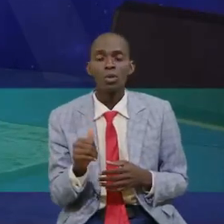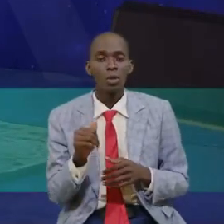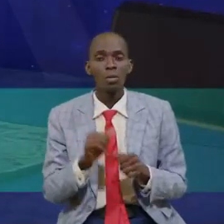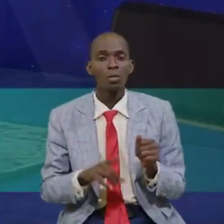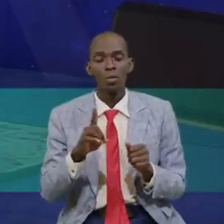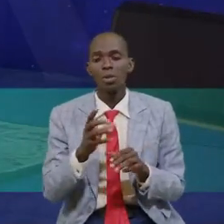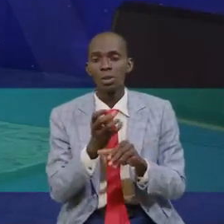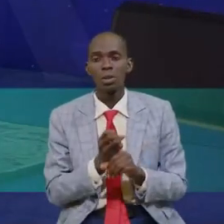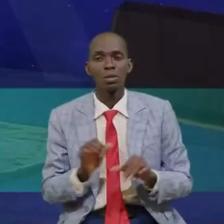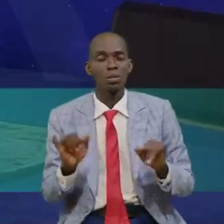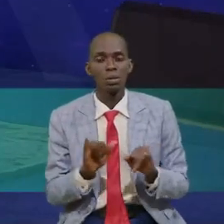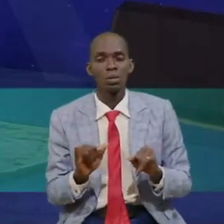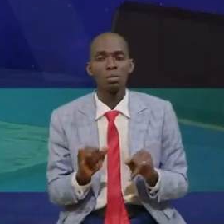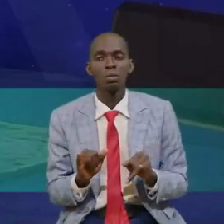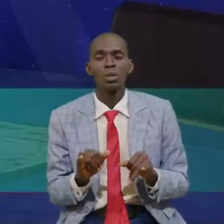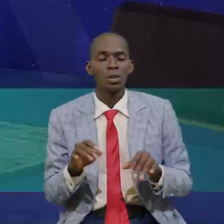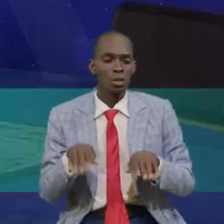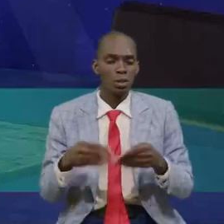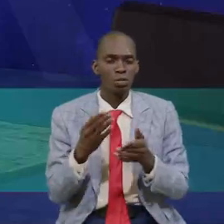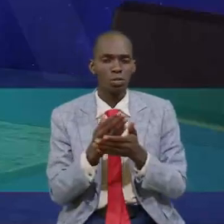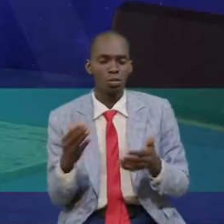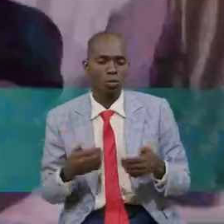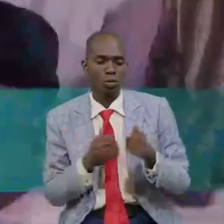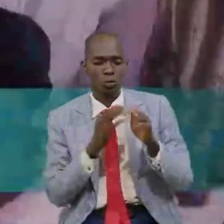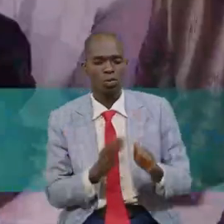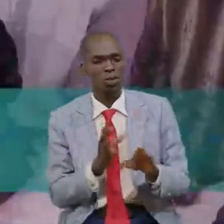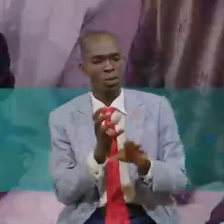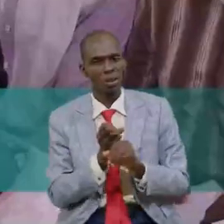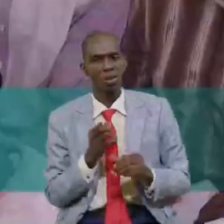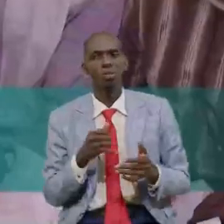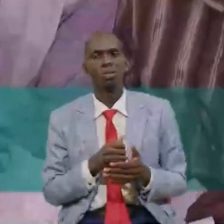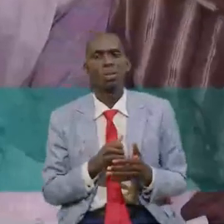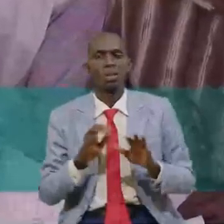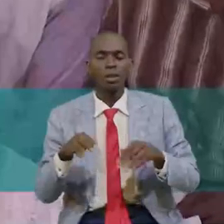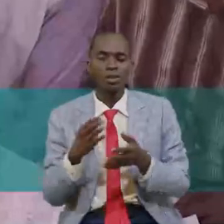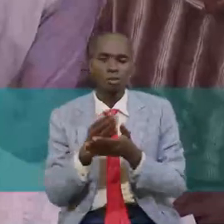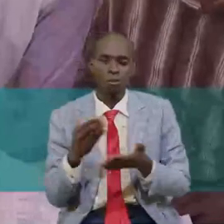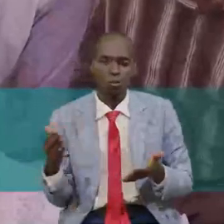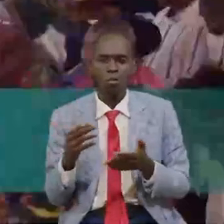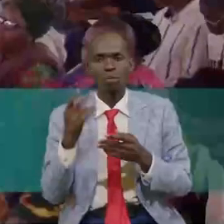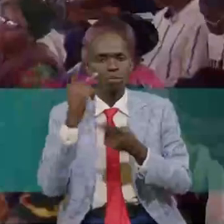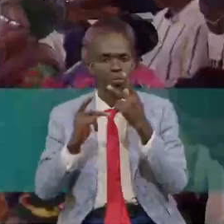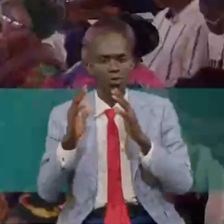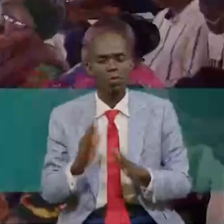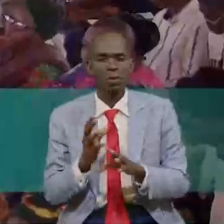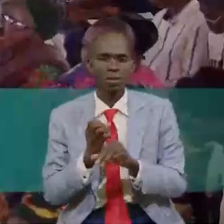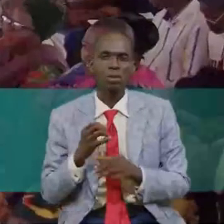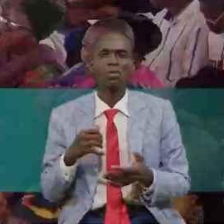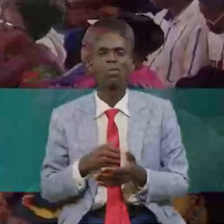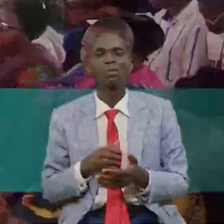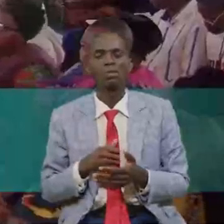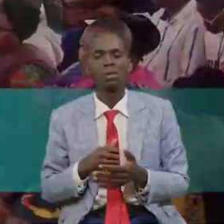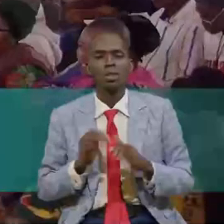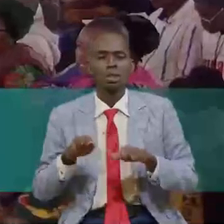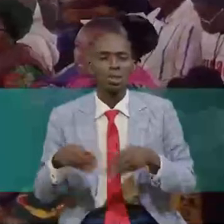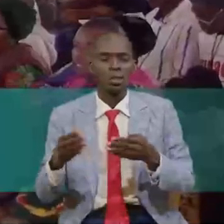Ce n'est pas tout le monde qui reçoit la même chose. Il donne les uns comme apôtres. Il reçoit les autres comme prophètes. Reçoit